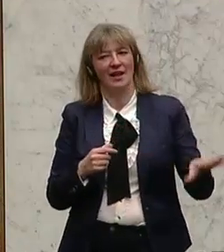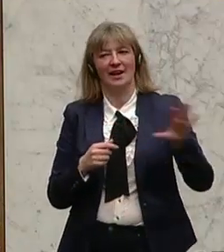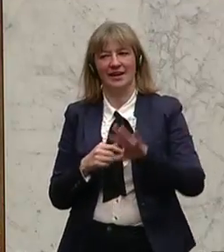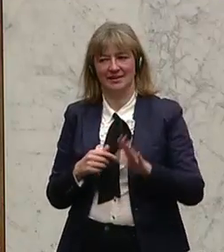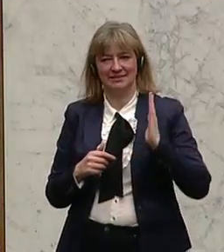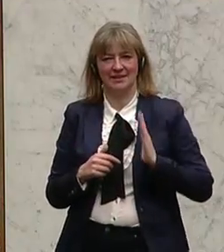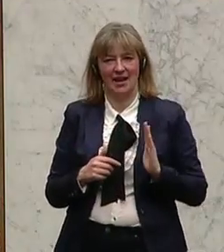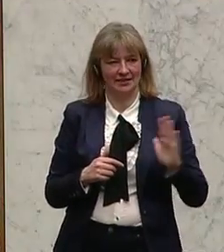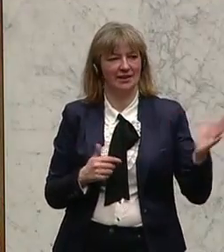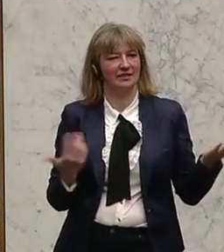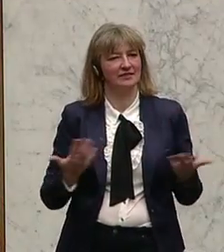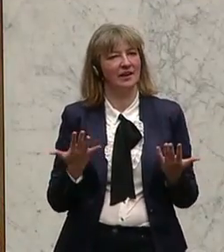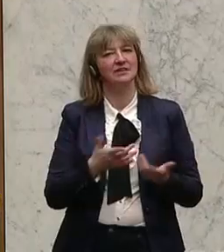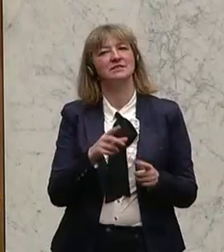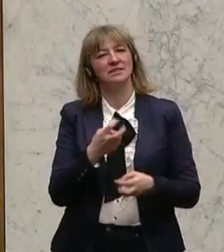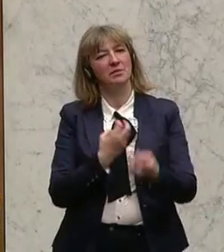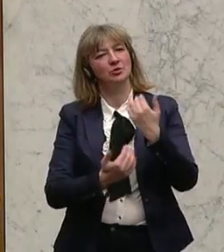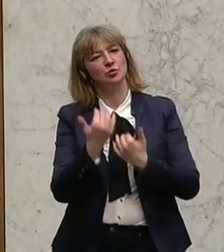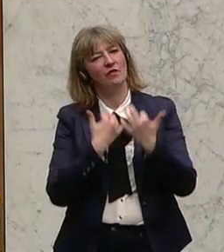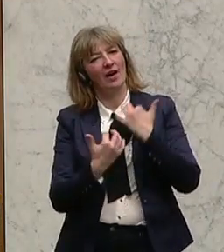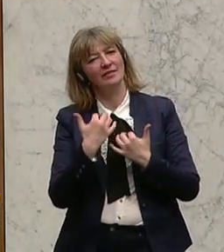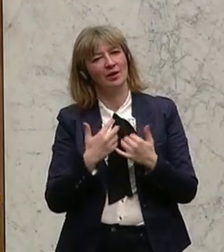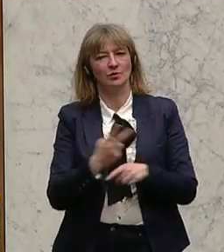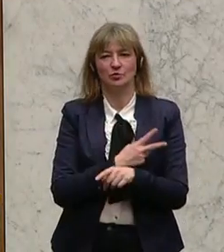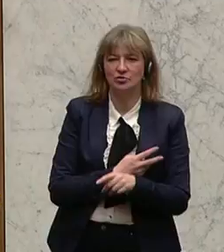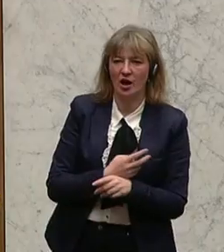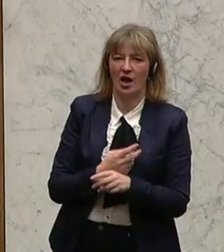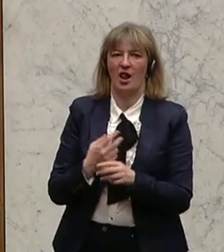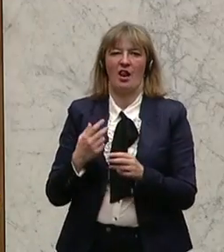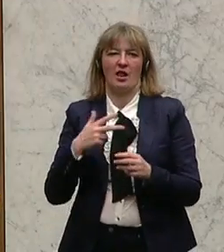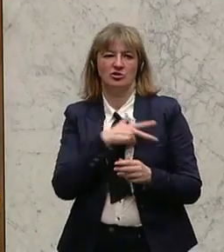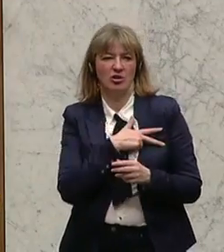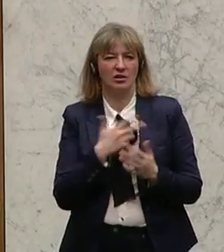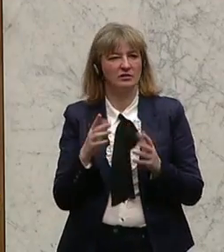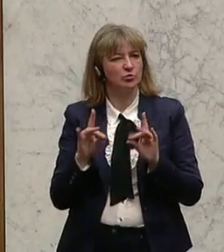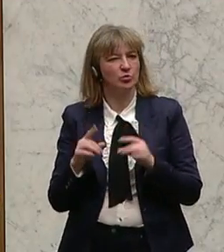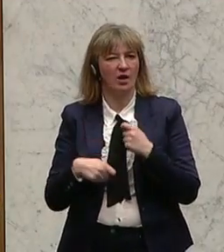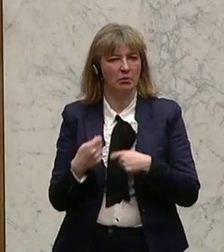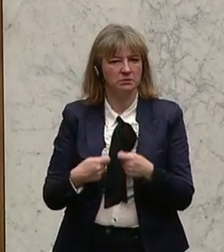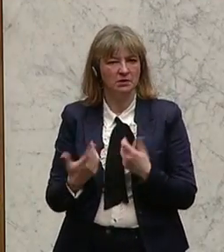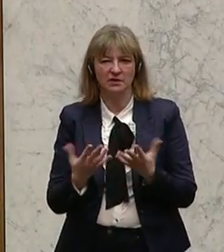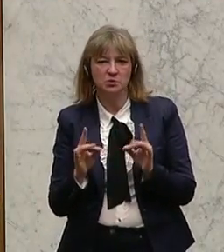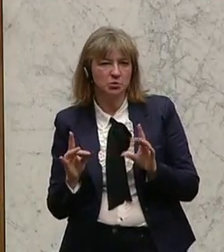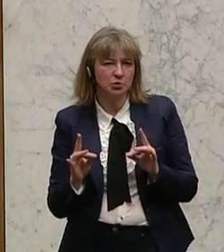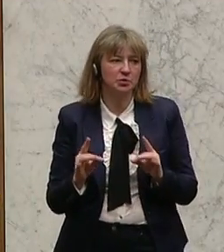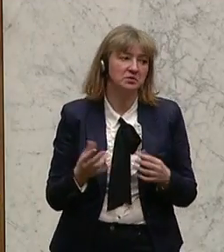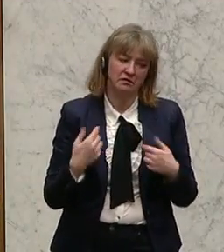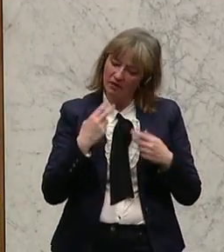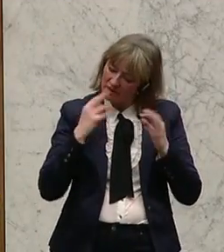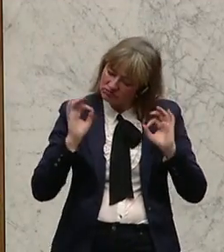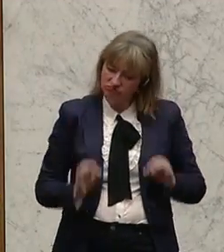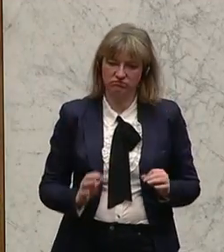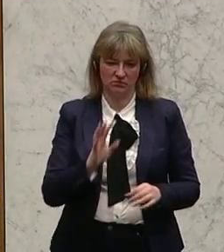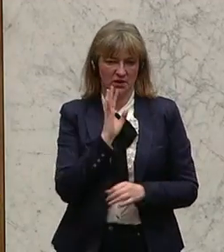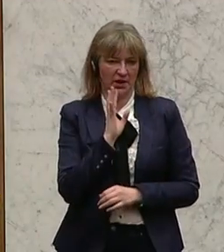Hälfte, was denn die Zuwanderung mit dem Sozialstaat und mit den Arbeitsplätzen zu tun hat. Und da wir ja sachlich reden wollen, werden wir das ein